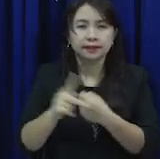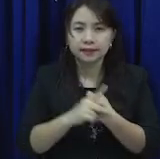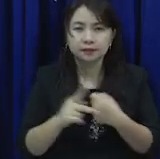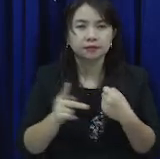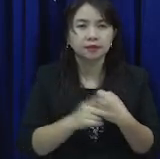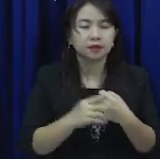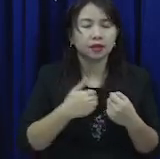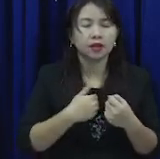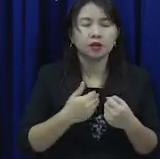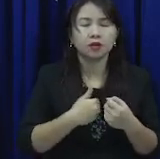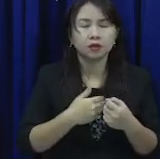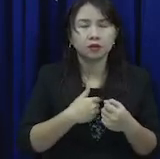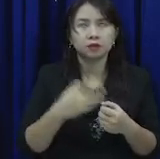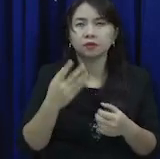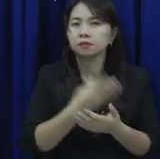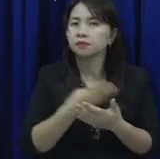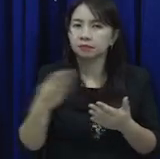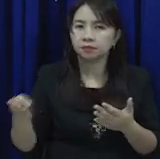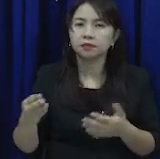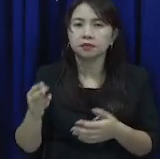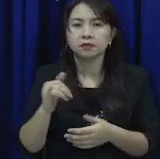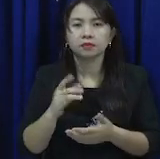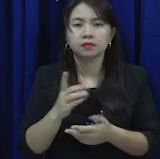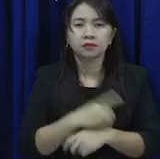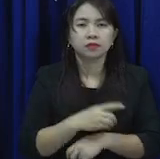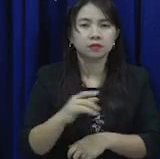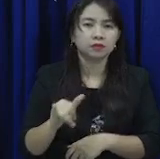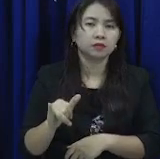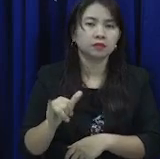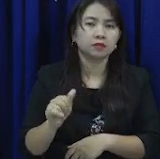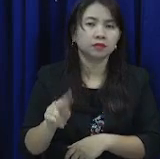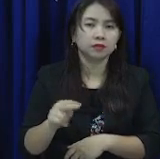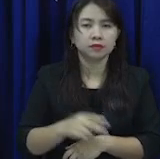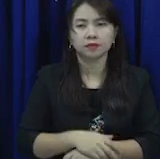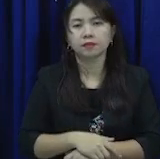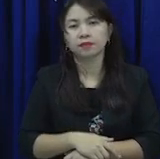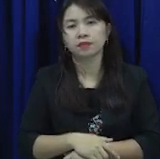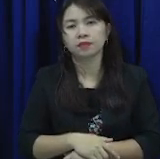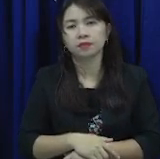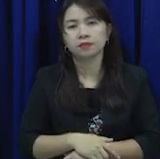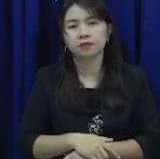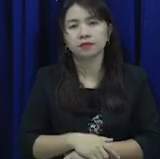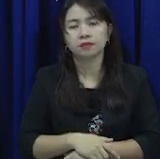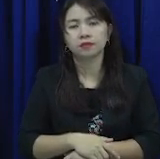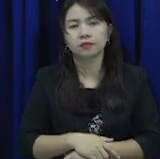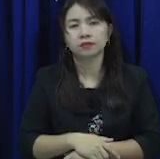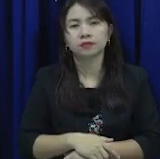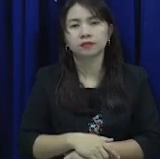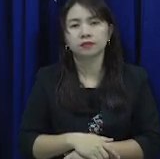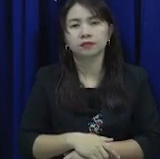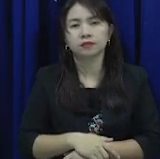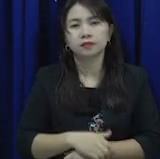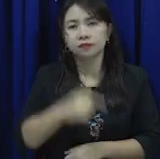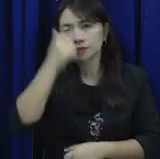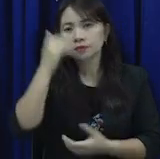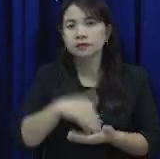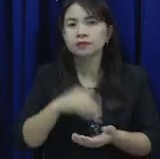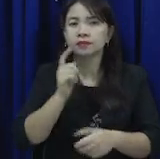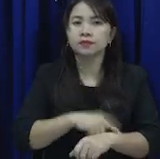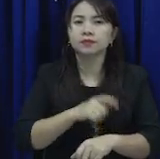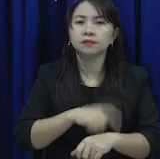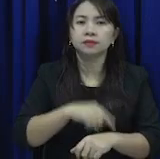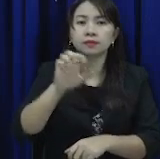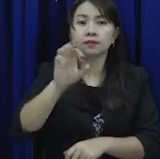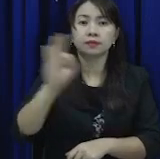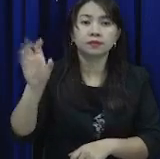Nasan yung effort right ba't walang nagtataas youy because time and effort goes together